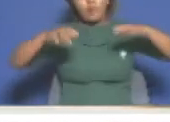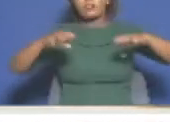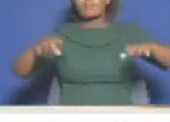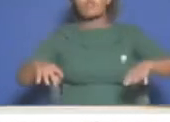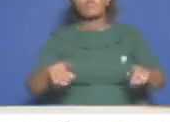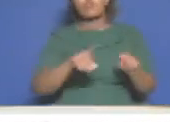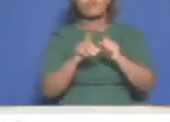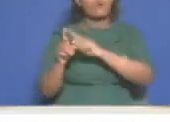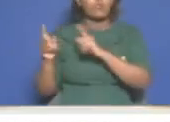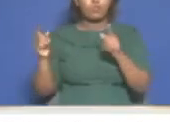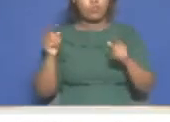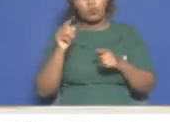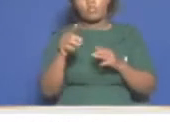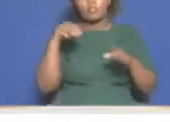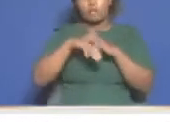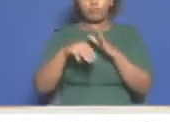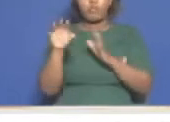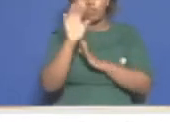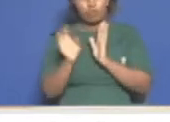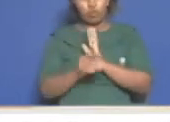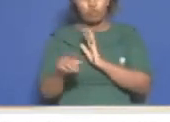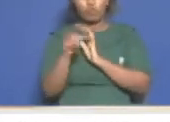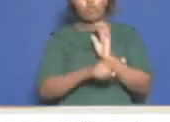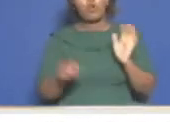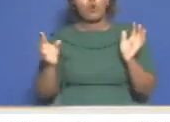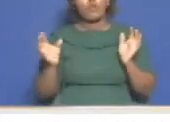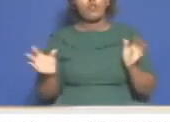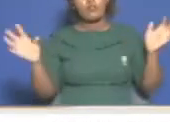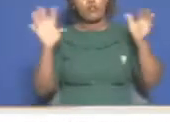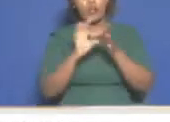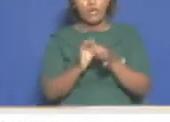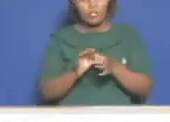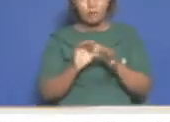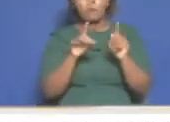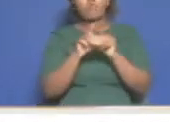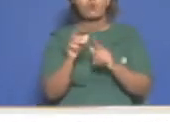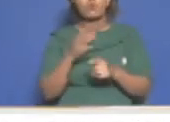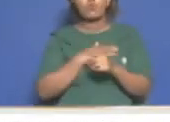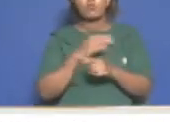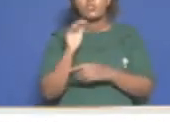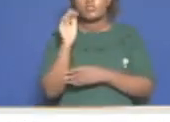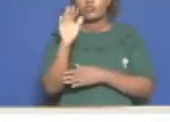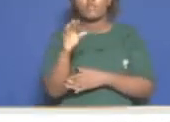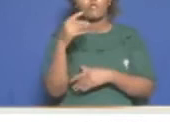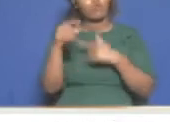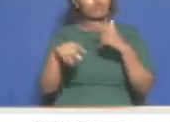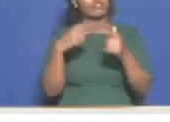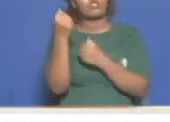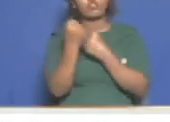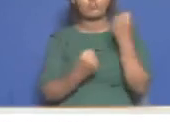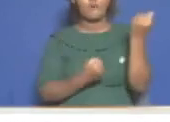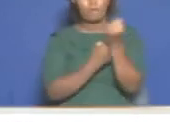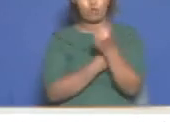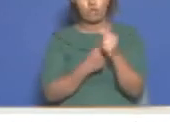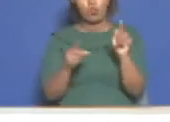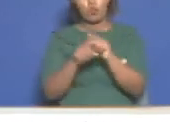kwa constitution yetu, tuweze kuungana pamoja, na ninawasihi muweze kuniunga mkono, na kwa neema ya Mwenyezi